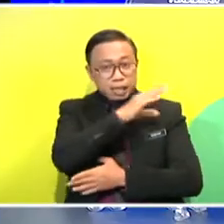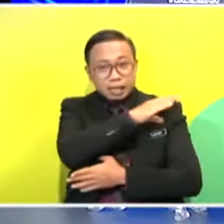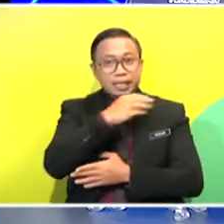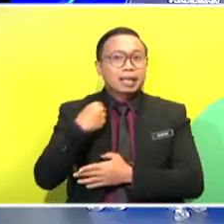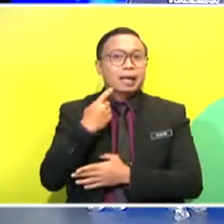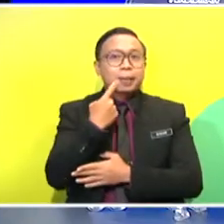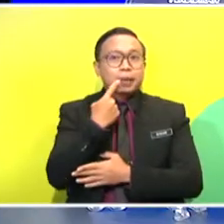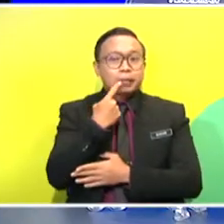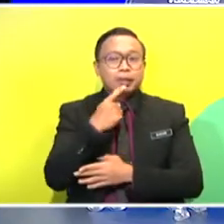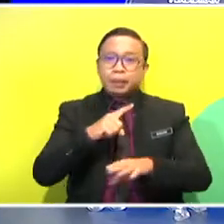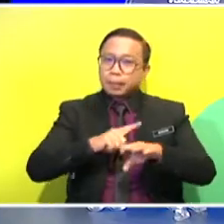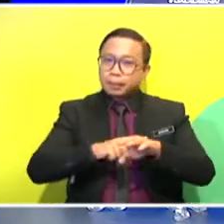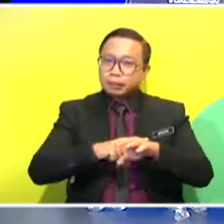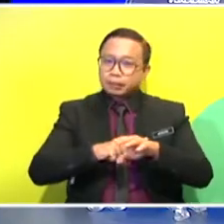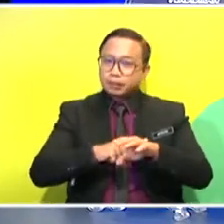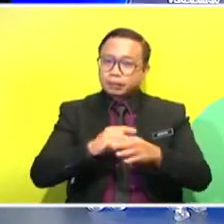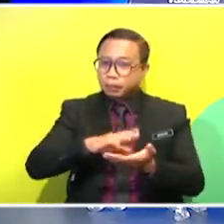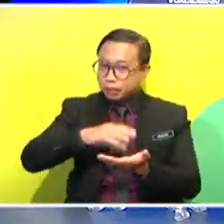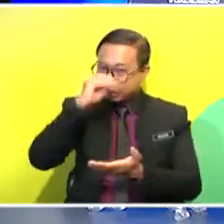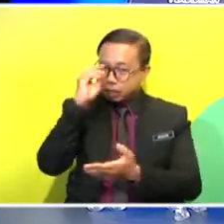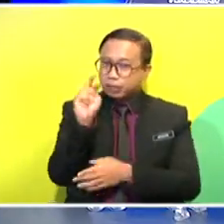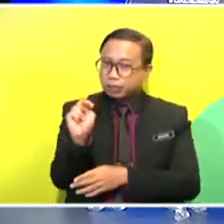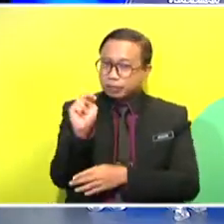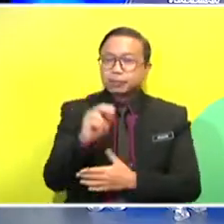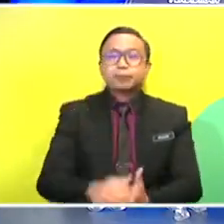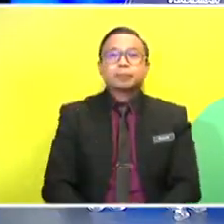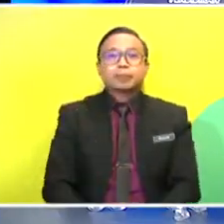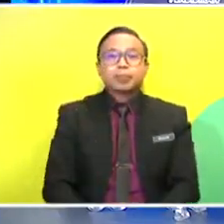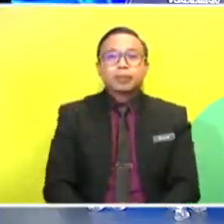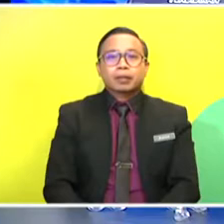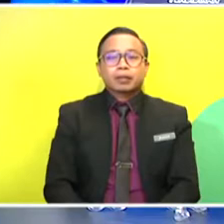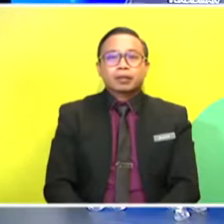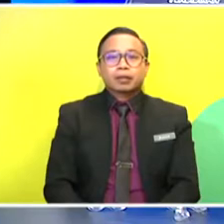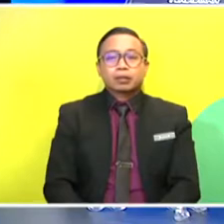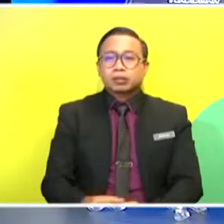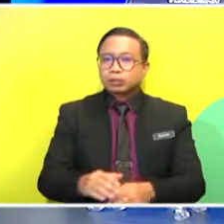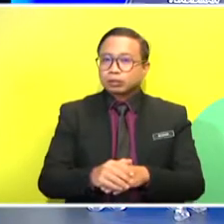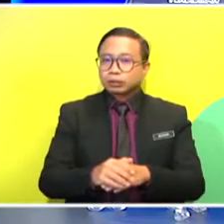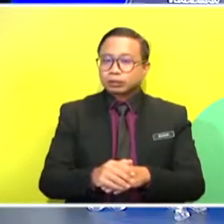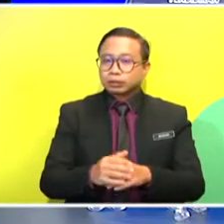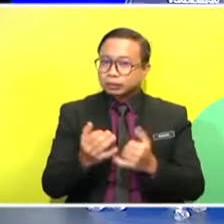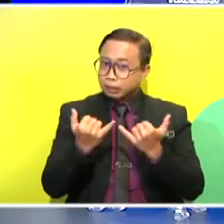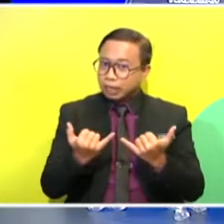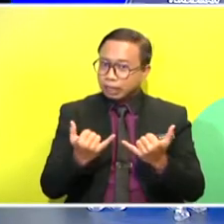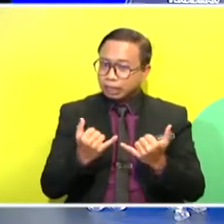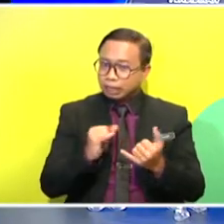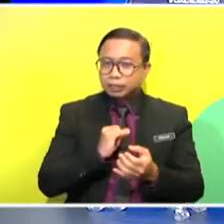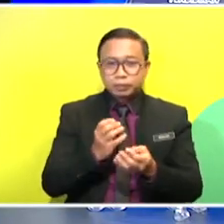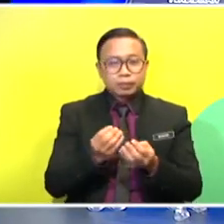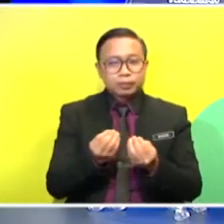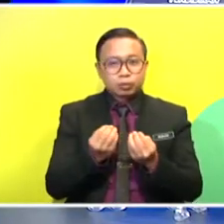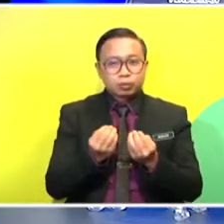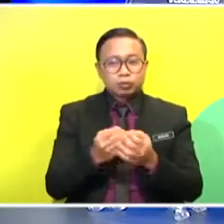kami sepanjang sesi pembelajaran berlangsung. Sebelum kita mulakan aktiviti ya cikgu, saya nak minta untuk kita